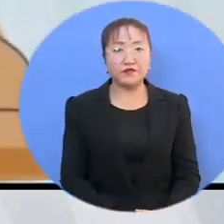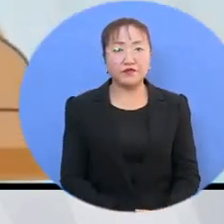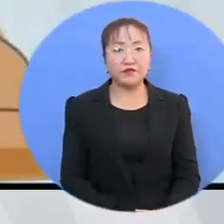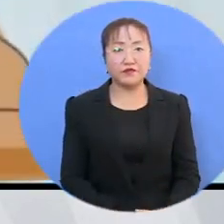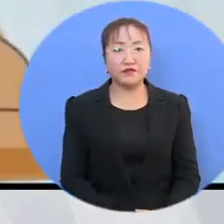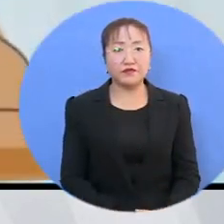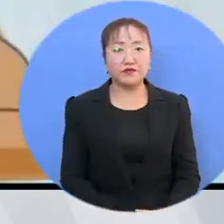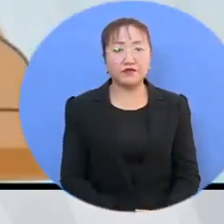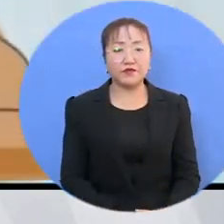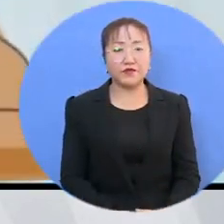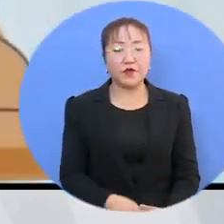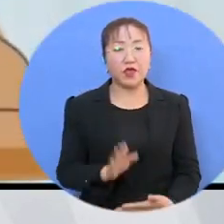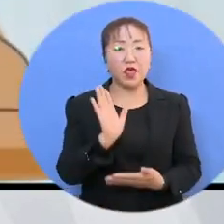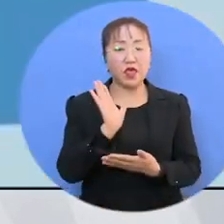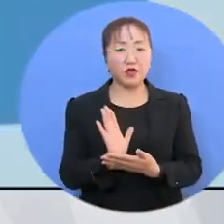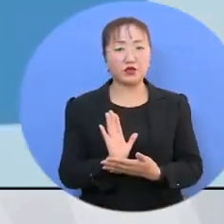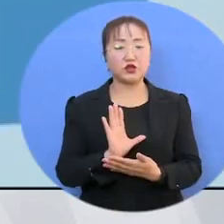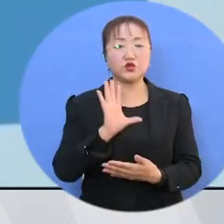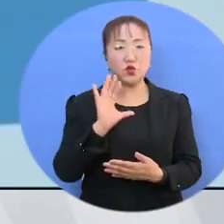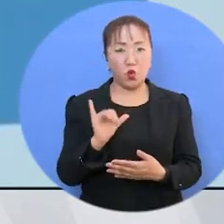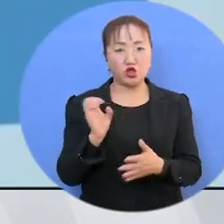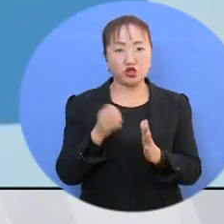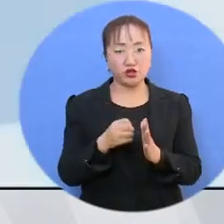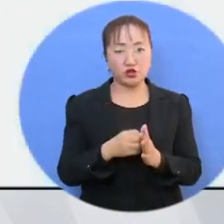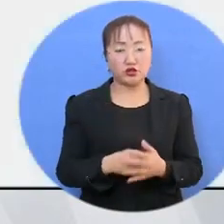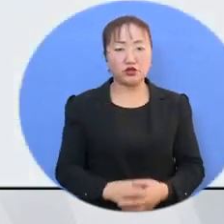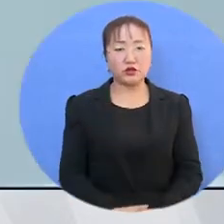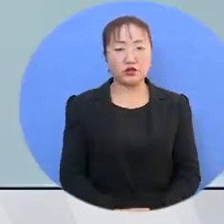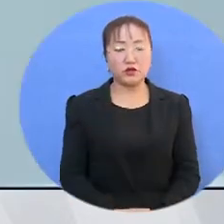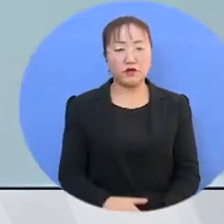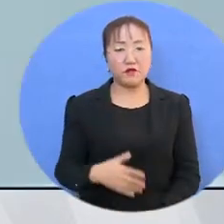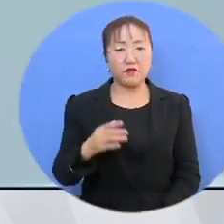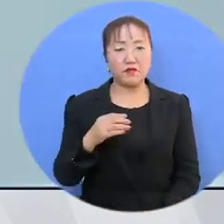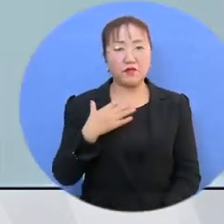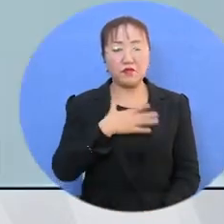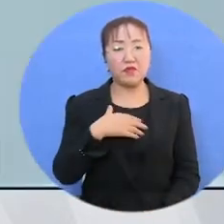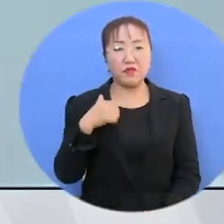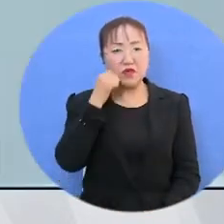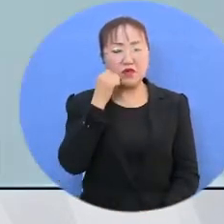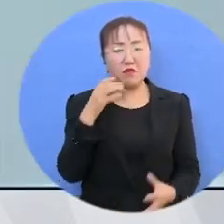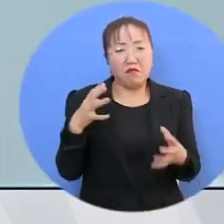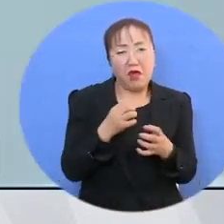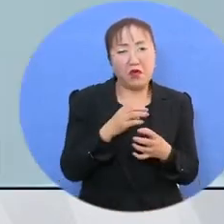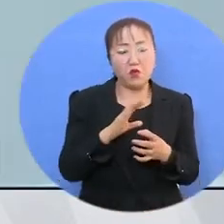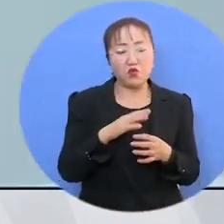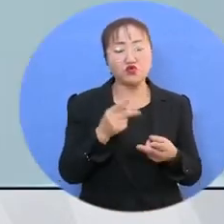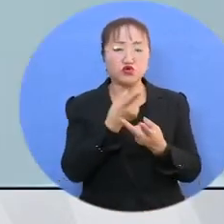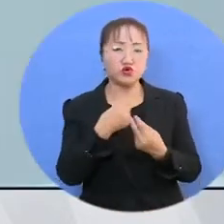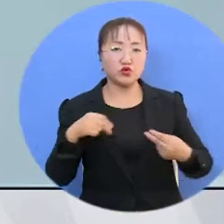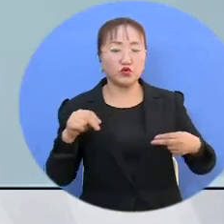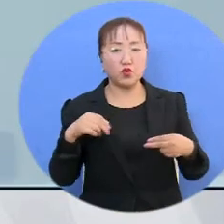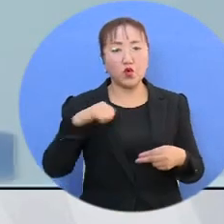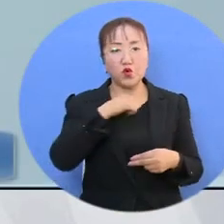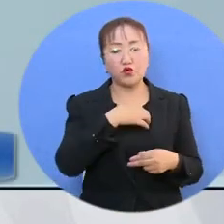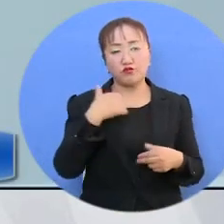За мэдээж их цуух ёстой. Бие хит барихгүй чөлөөтэй байх ёстой. Өөртөө эвтэхнэр